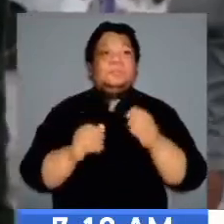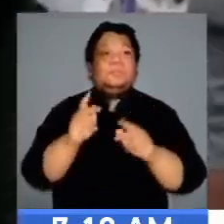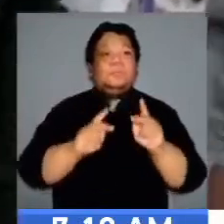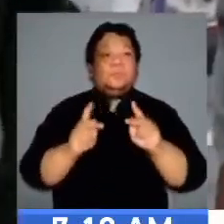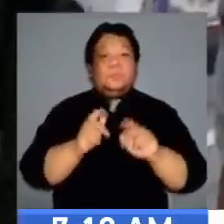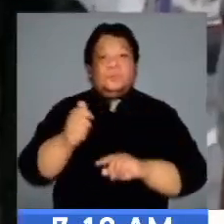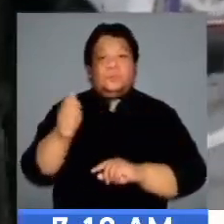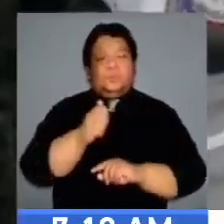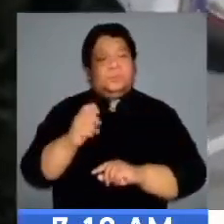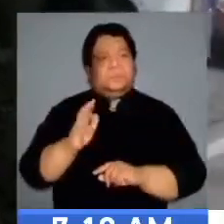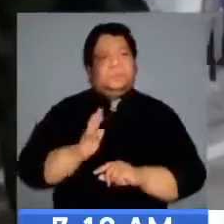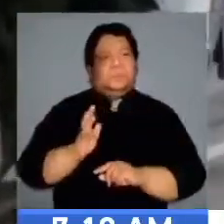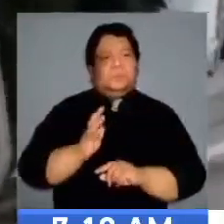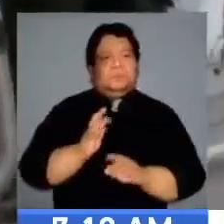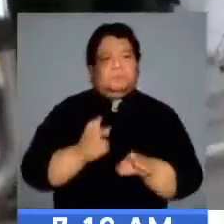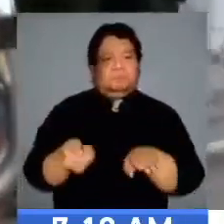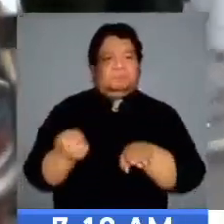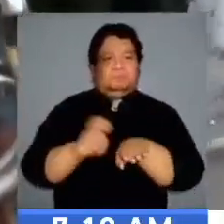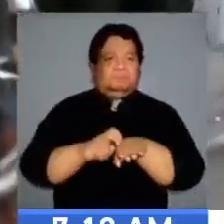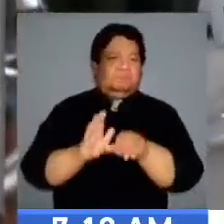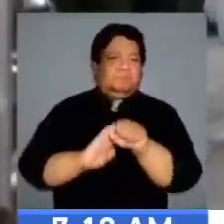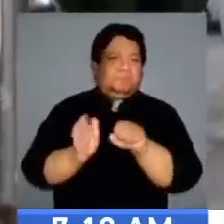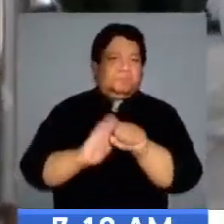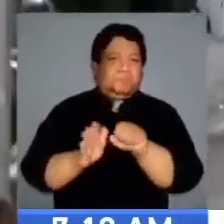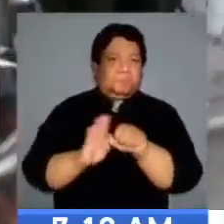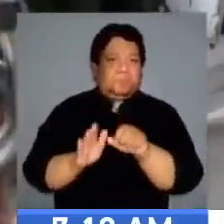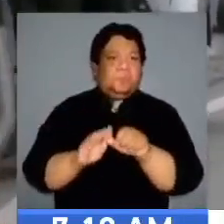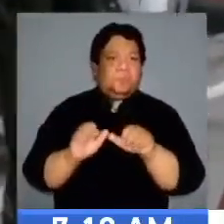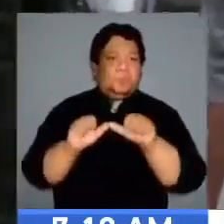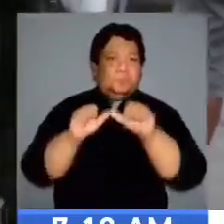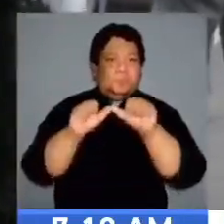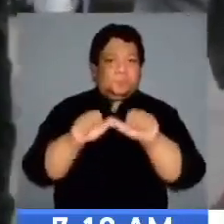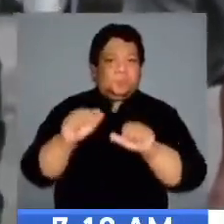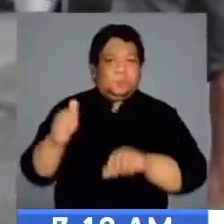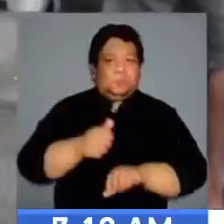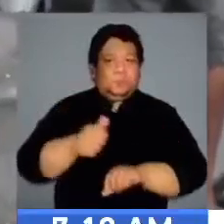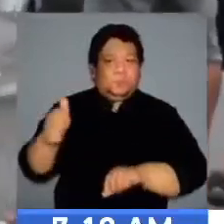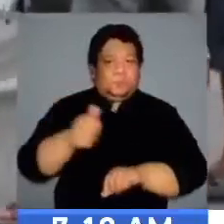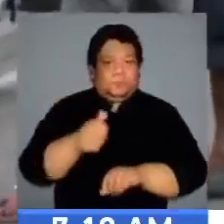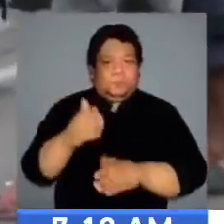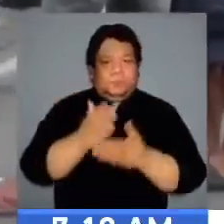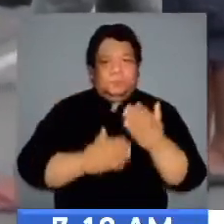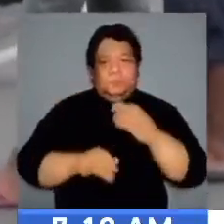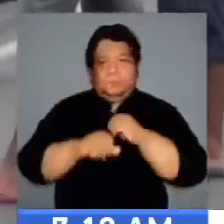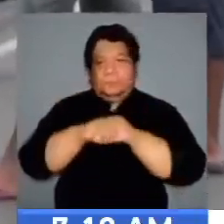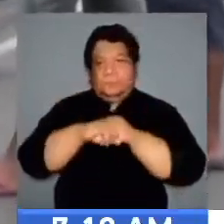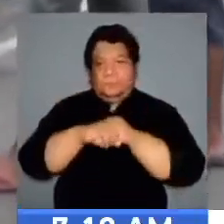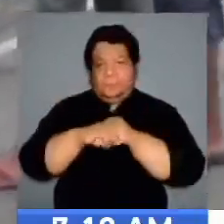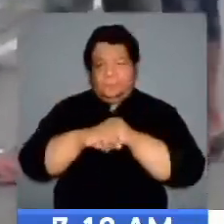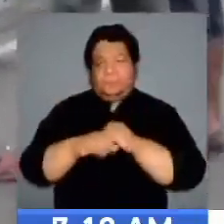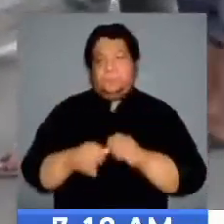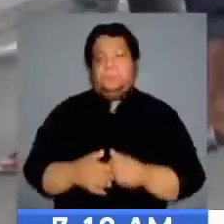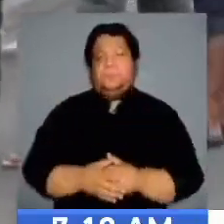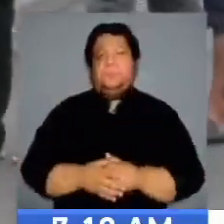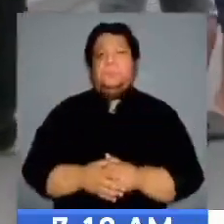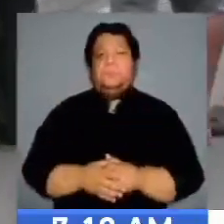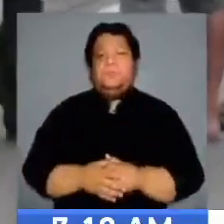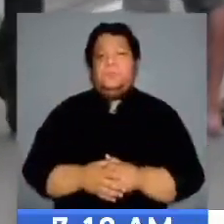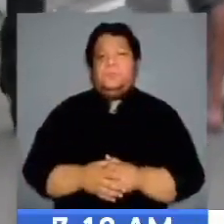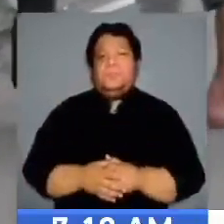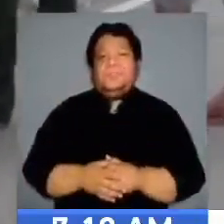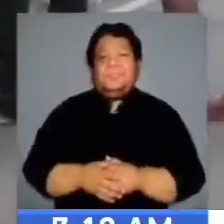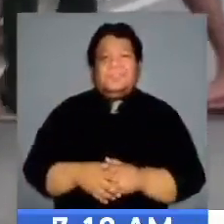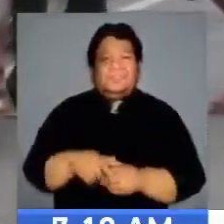Pasay. Tuloy-tuloy lang na bumabiyahe yung ibang mga jeep. Sila yung mga hindi sasama sa protesta o kung sasama